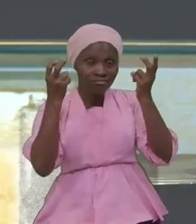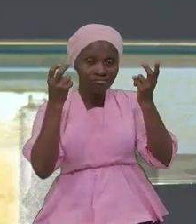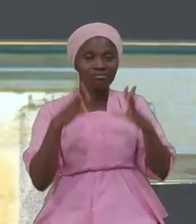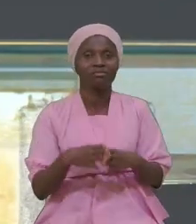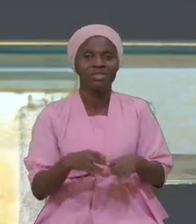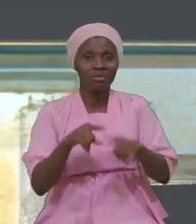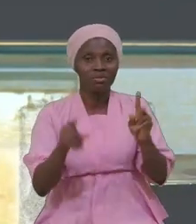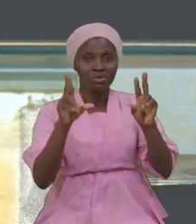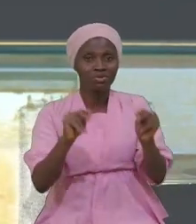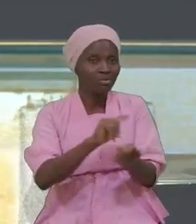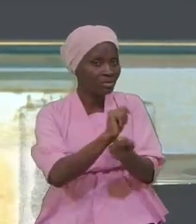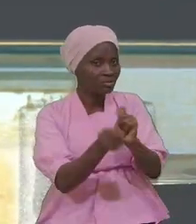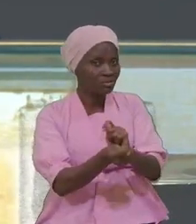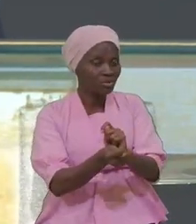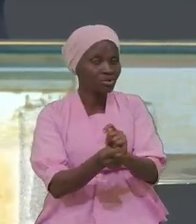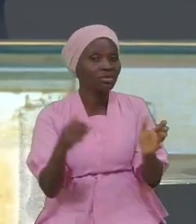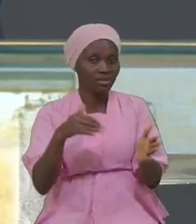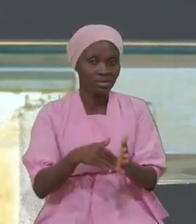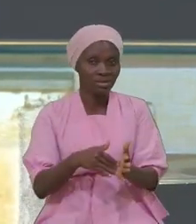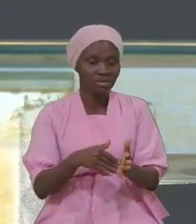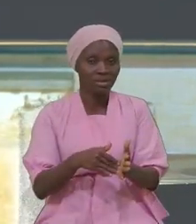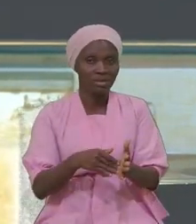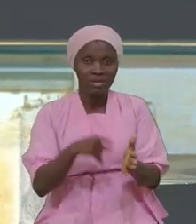de transformation.